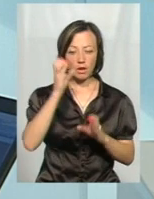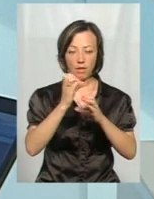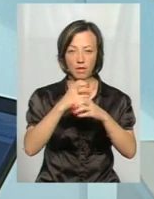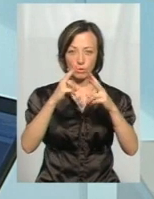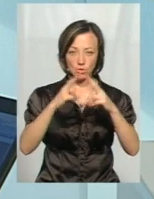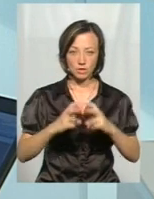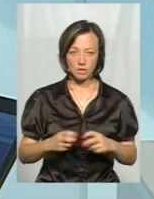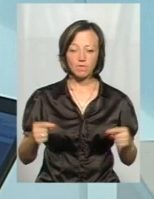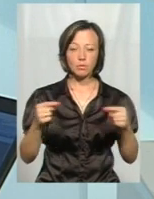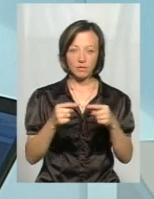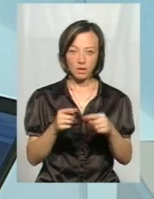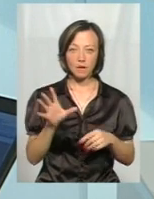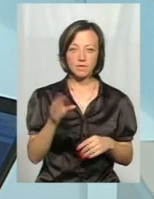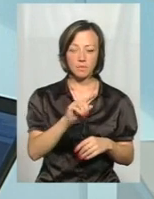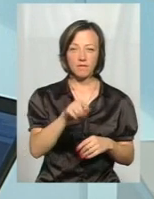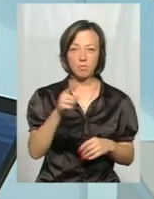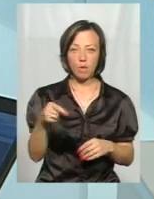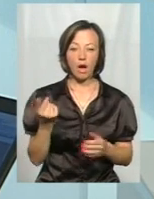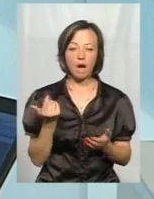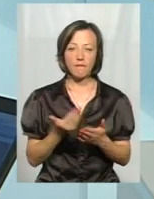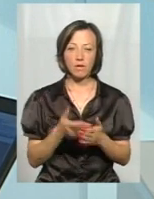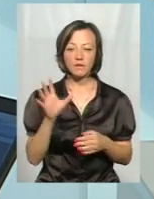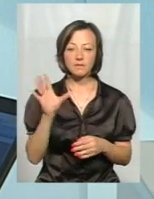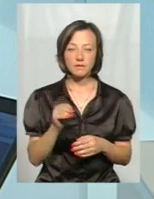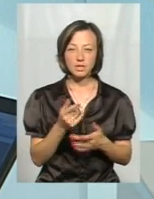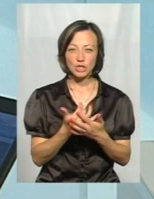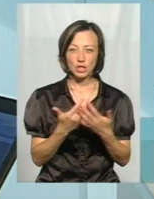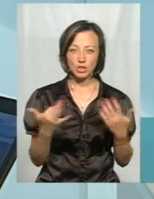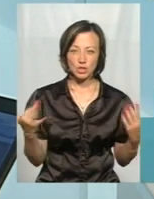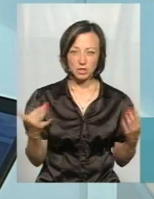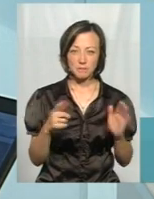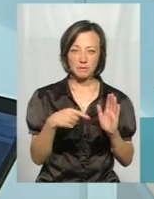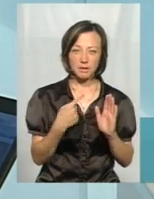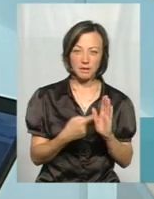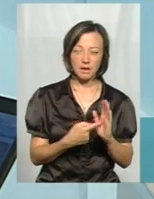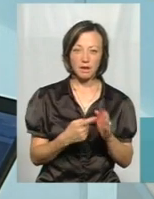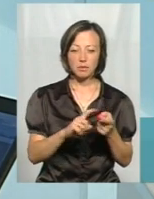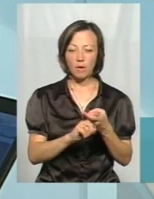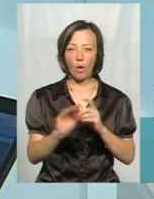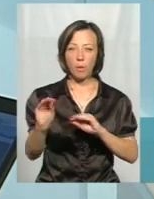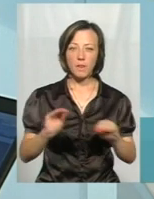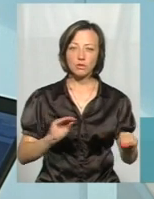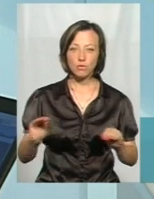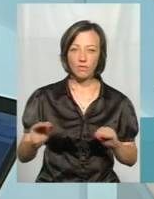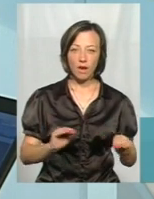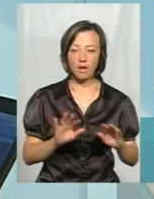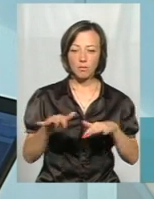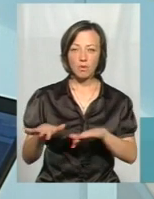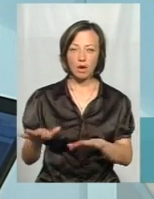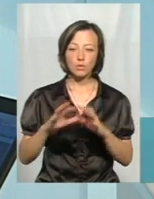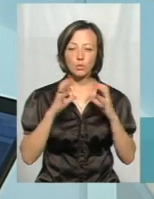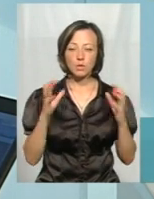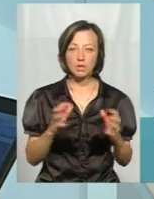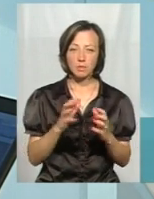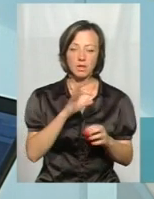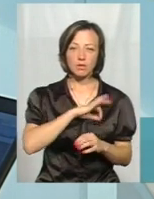лабораторних дослідженнях відповідає вимогам. А от всі ті питання, які стосуються облаштування самого пляжу, утримання